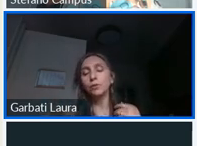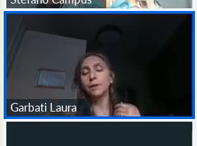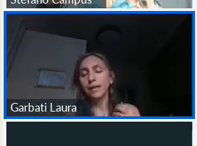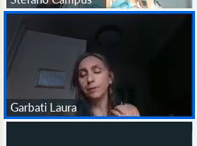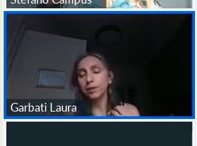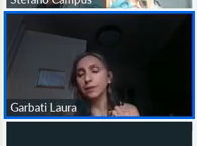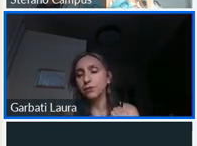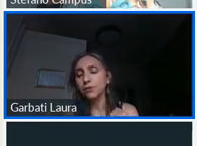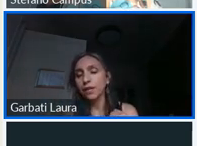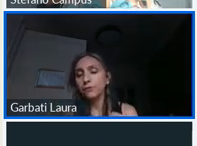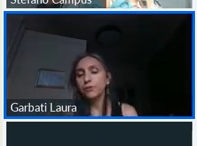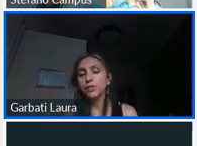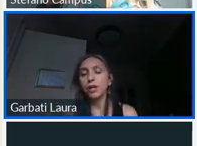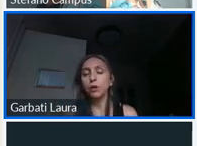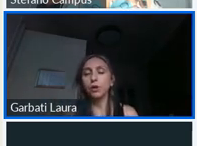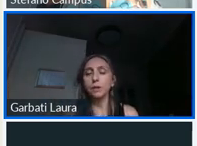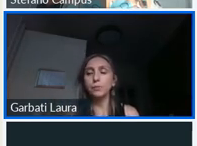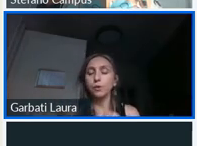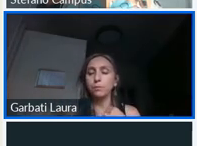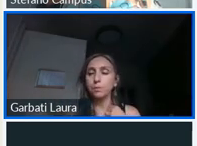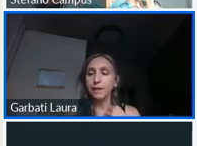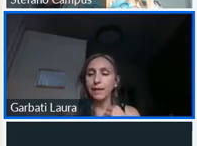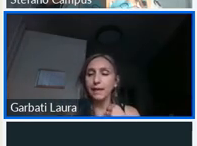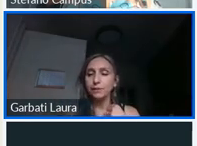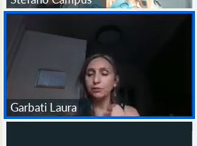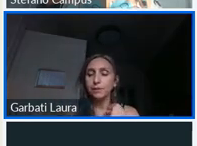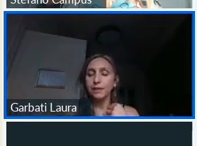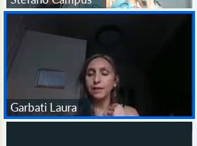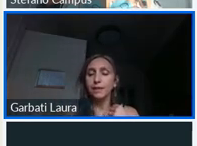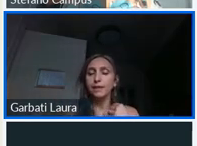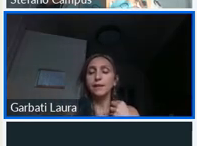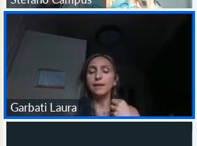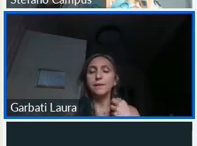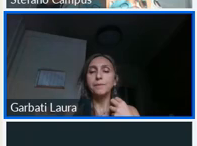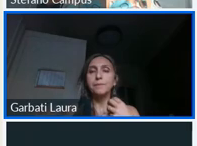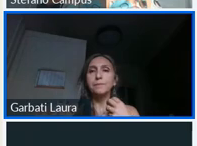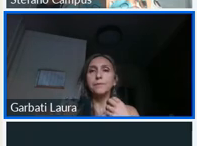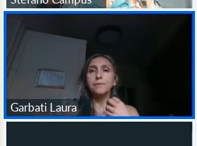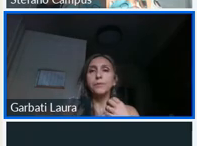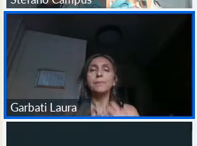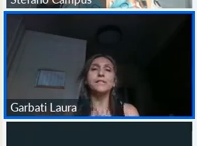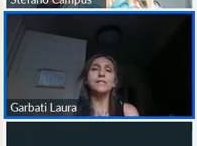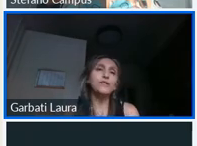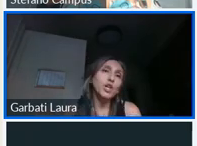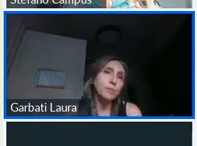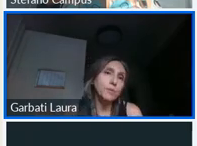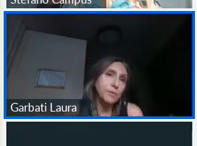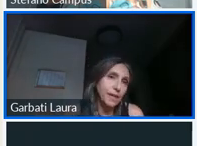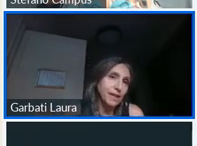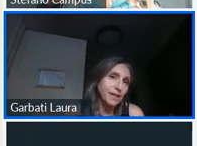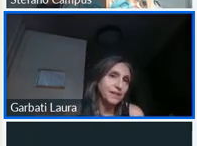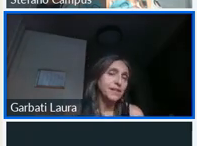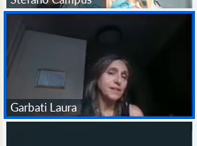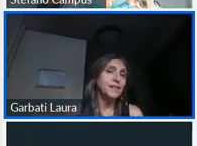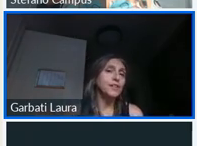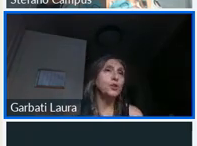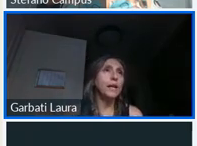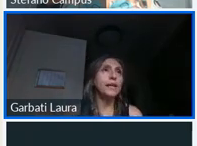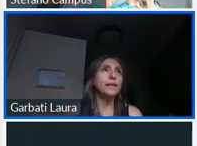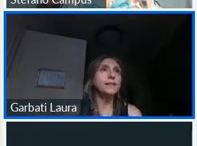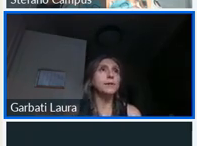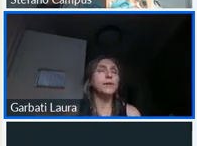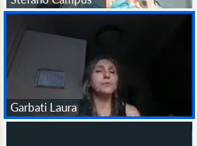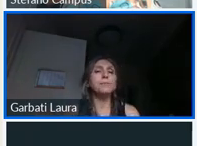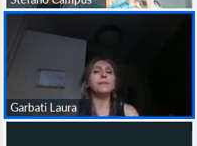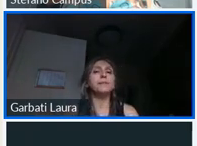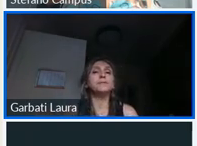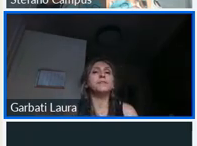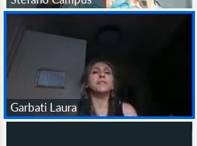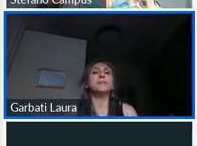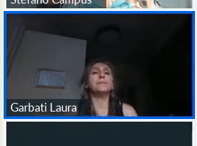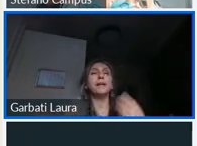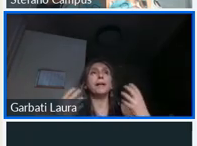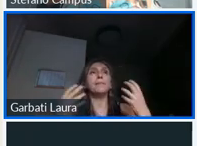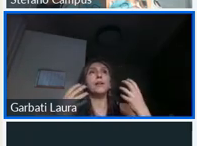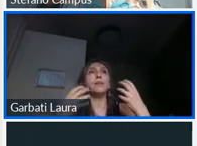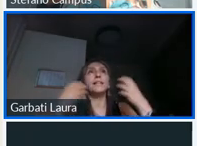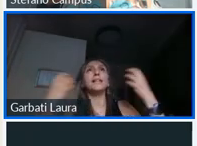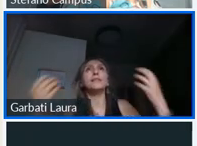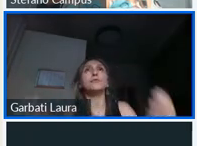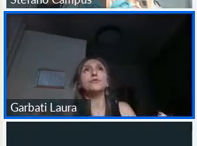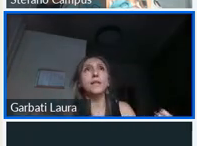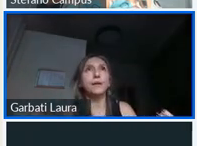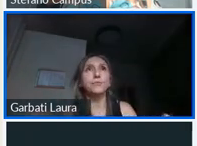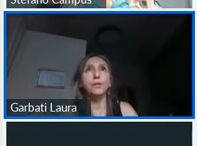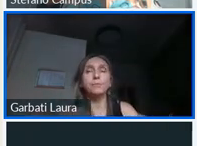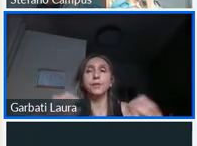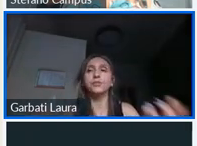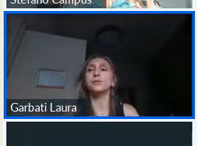e quando parliamo di dati geografici è ancora più complicato perché una persona come me, ignorante, quando sente per la